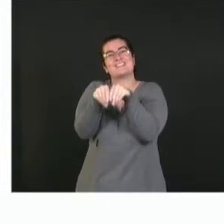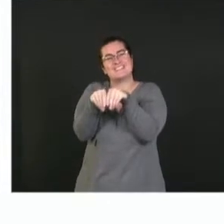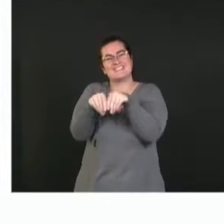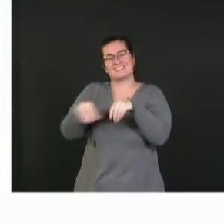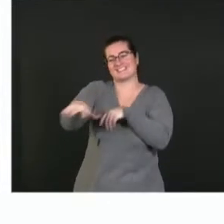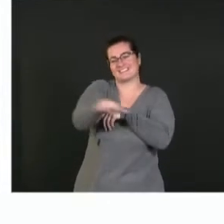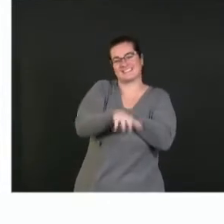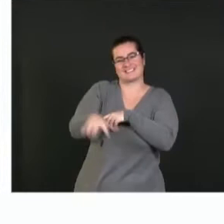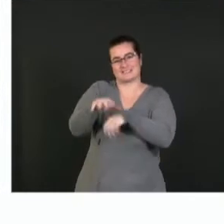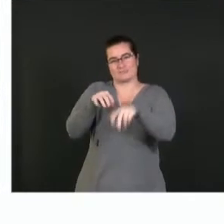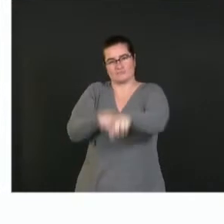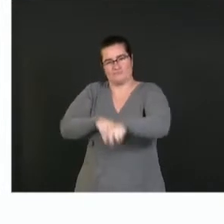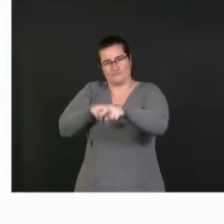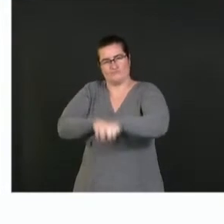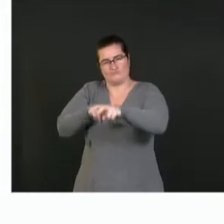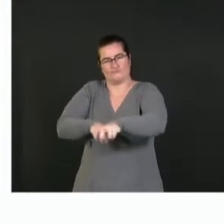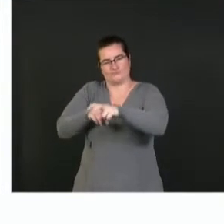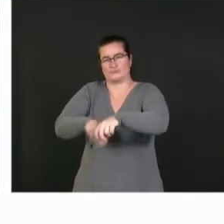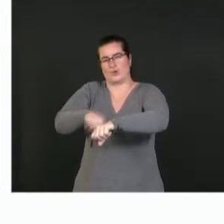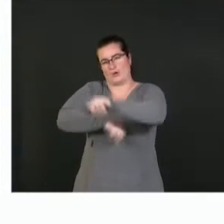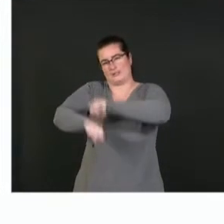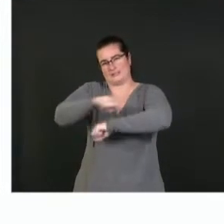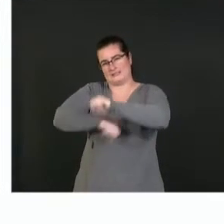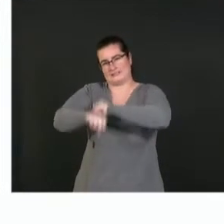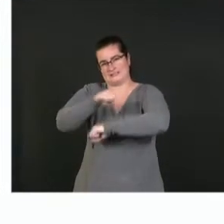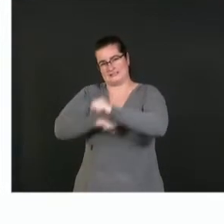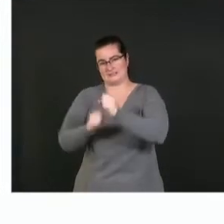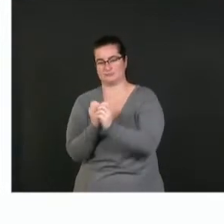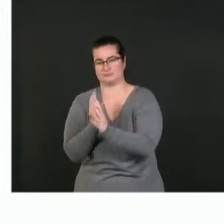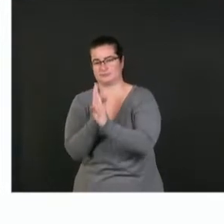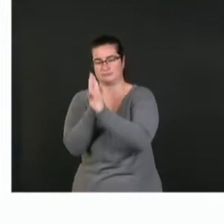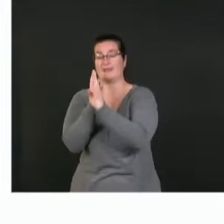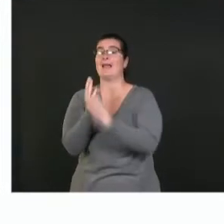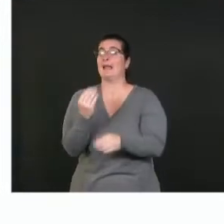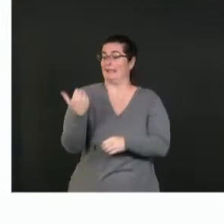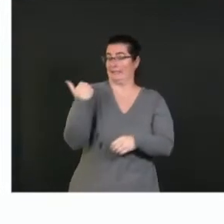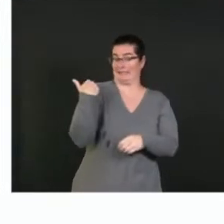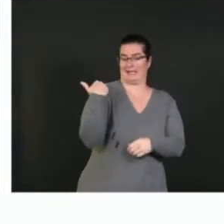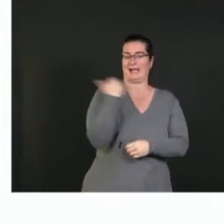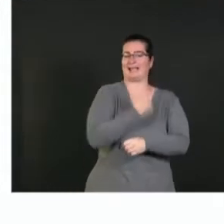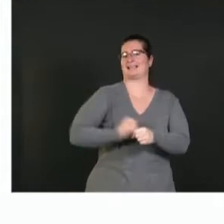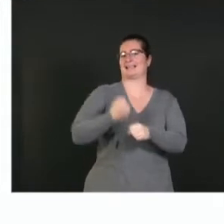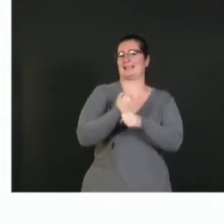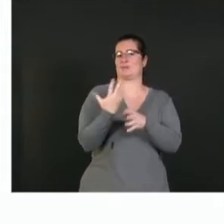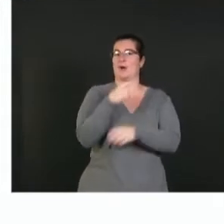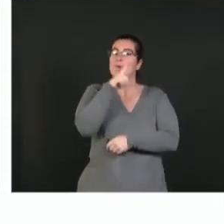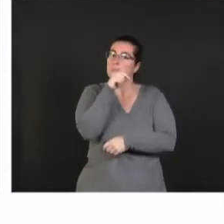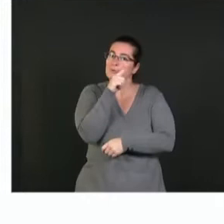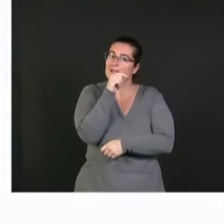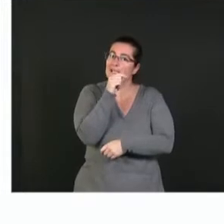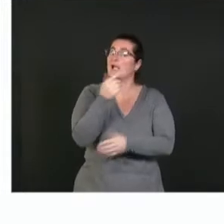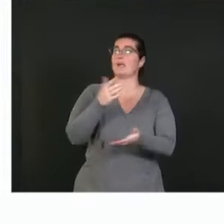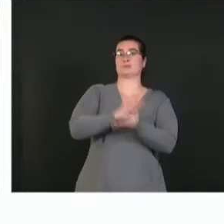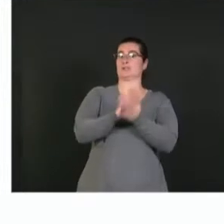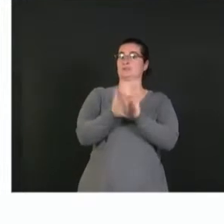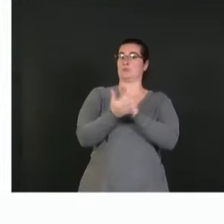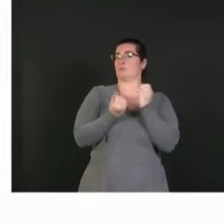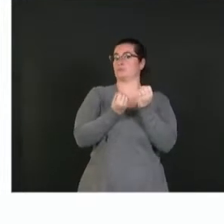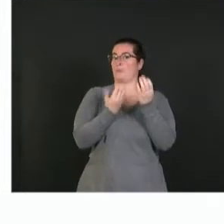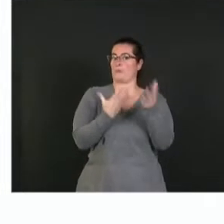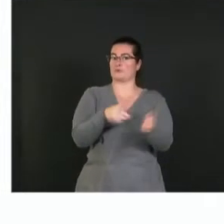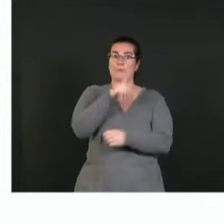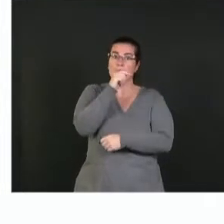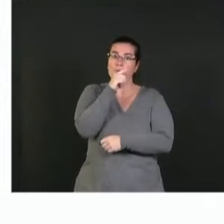sont là, et depuis peu par un poulailler. Il y a une association qui a voulu installer un